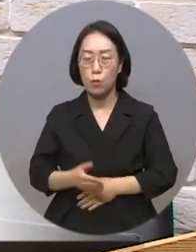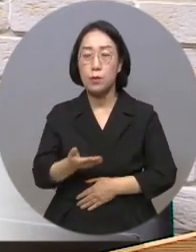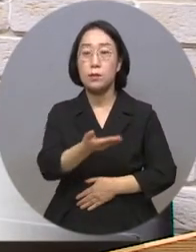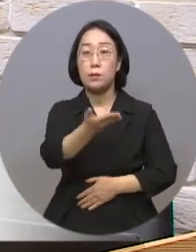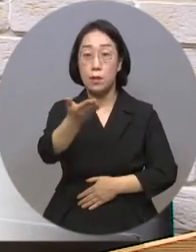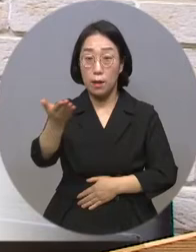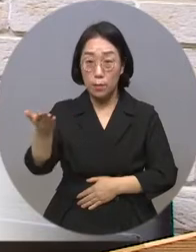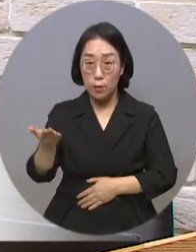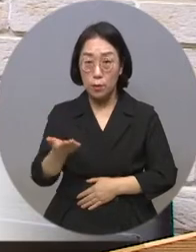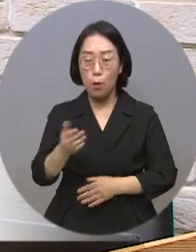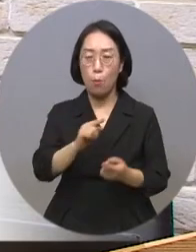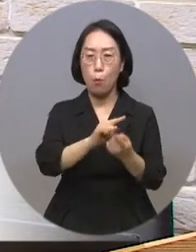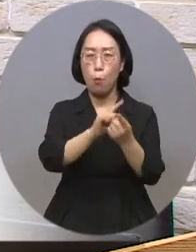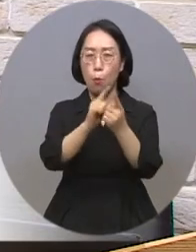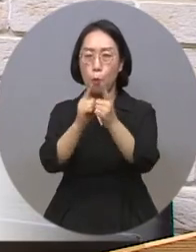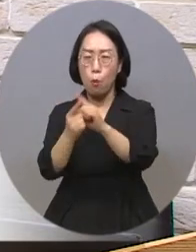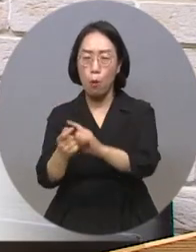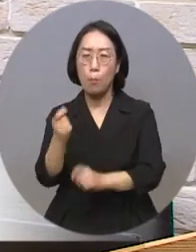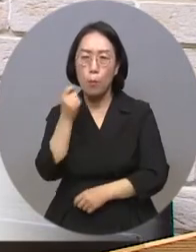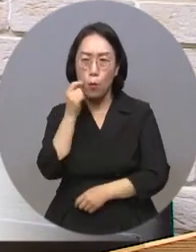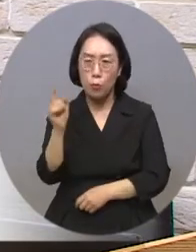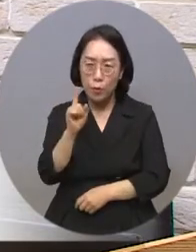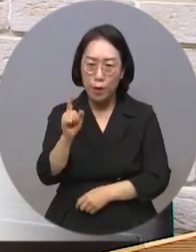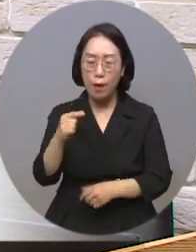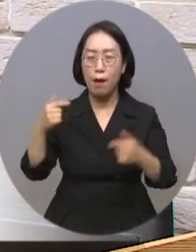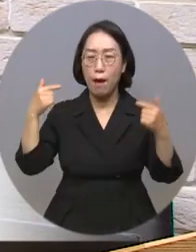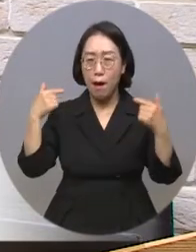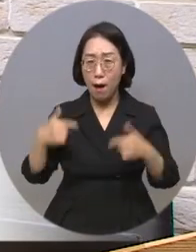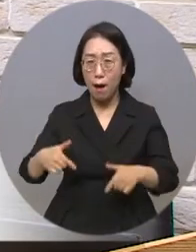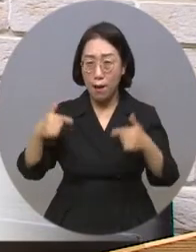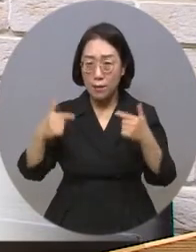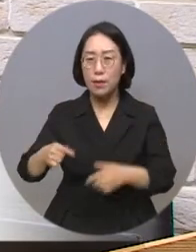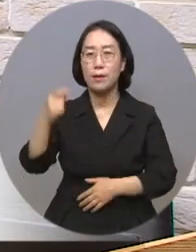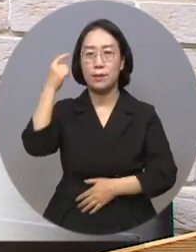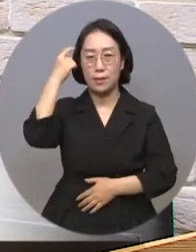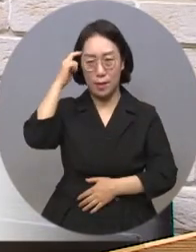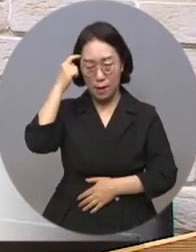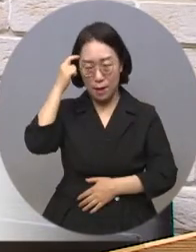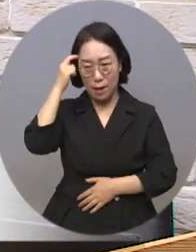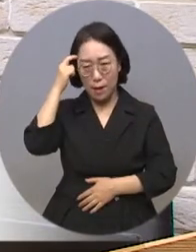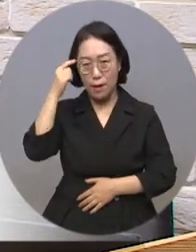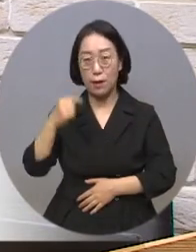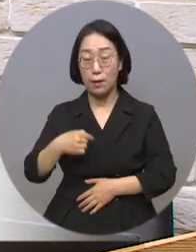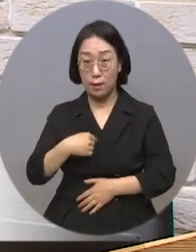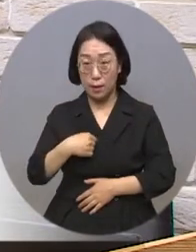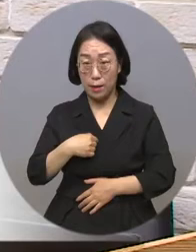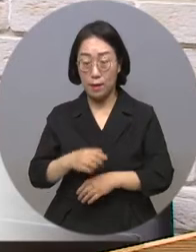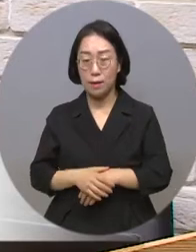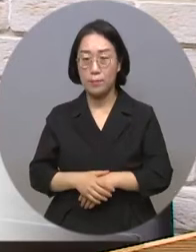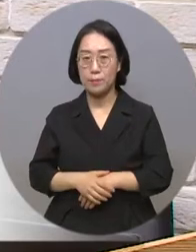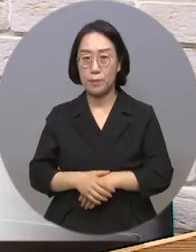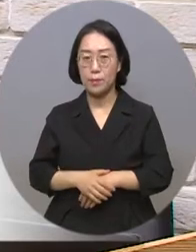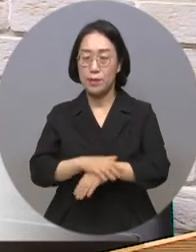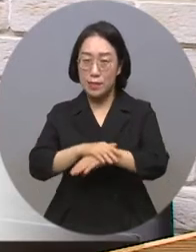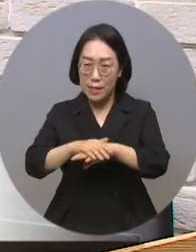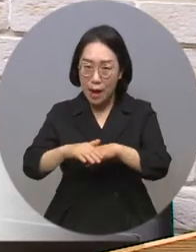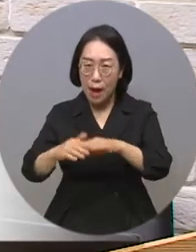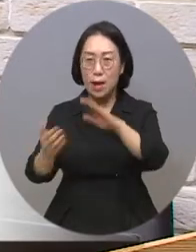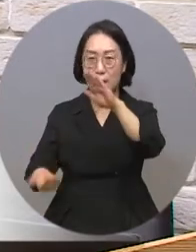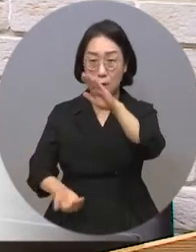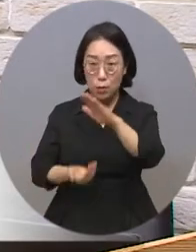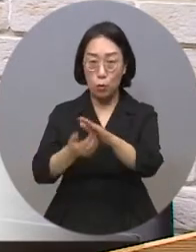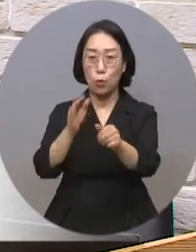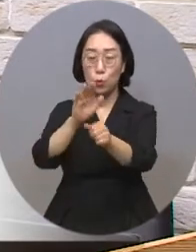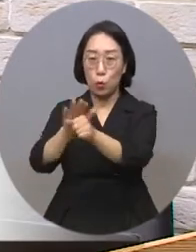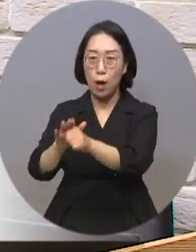그 사람들을 교화를 시킬 수 있을까? 늘 그런 생각을 했어요. 그 안에 있음으로 내가 끝까지 뭔가 이뤄줄 수 있겠다. 그런